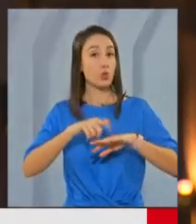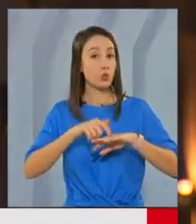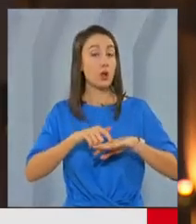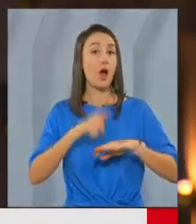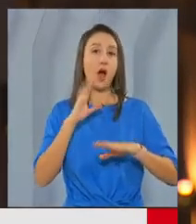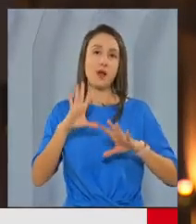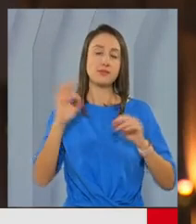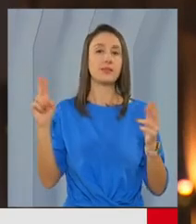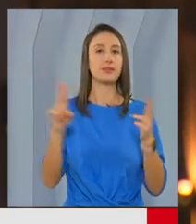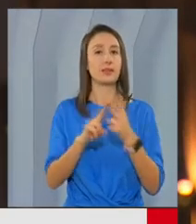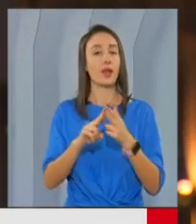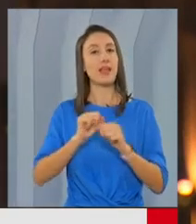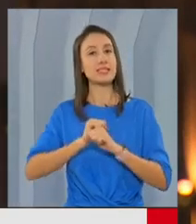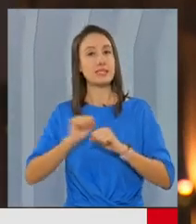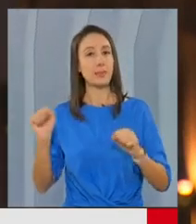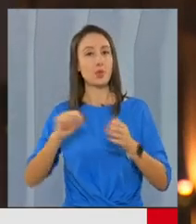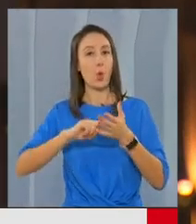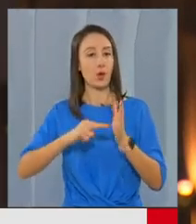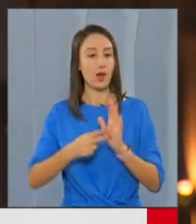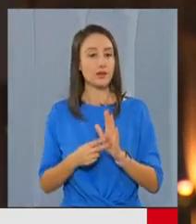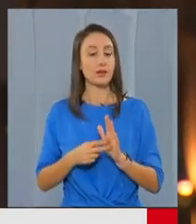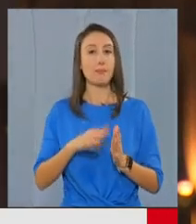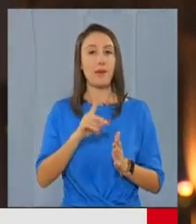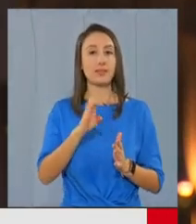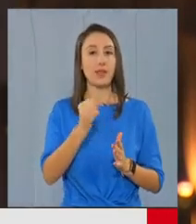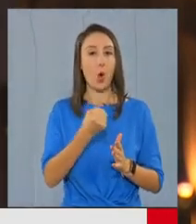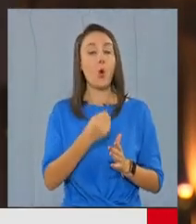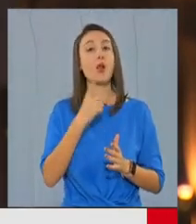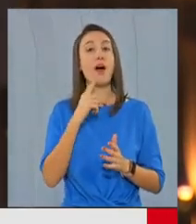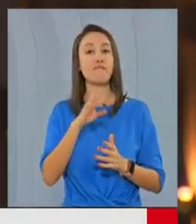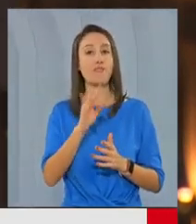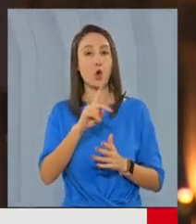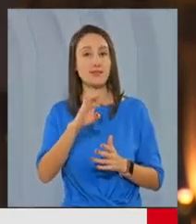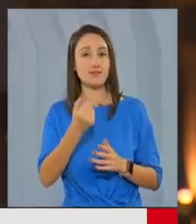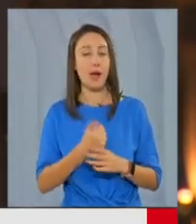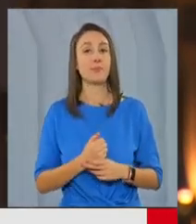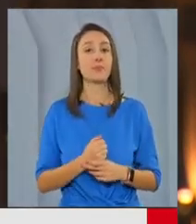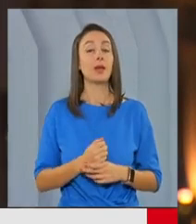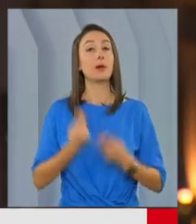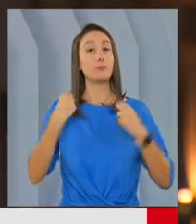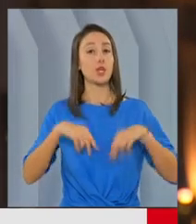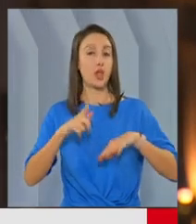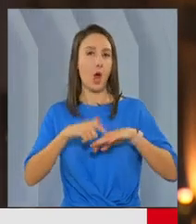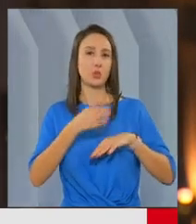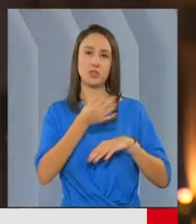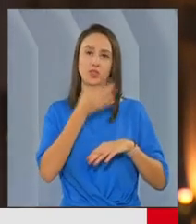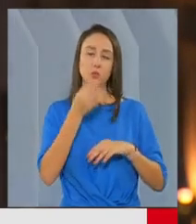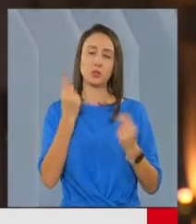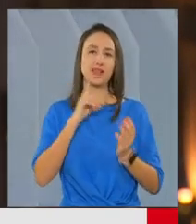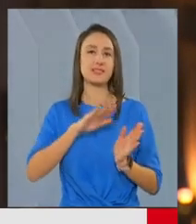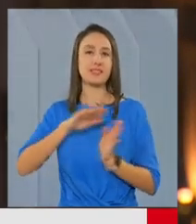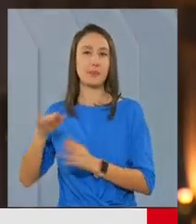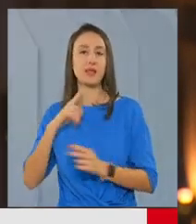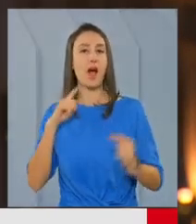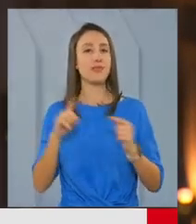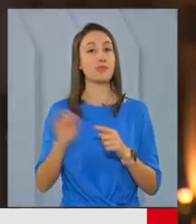a ales Reuniunea extremiștilor organizată de Matteo salvini la Florența președintele aur a ținut un discurs extremist